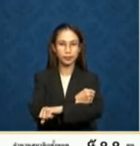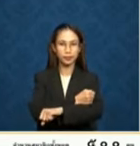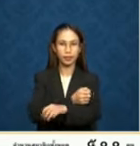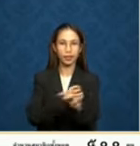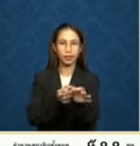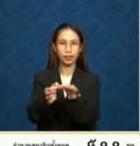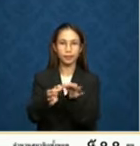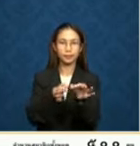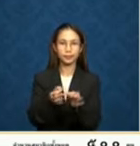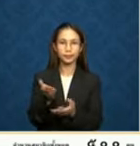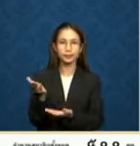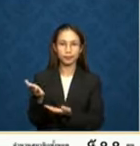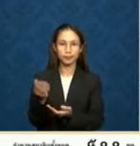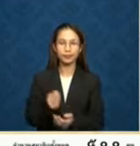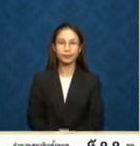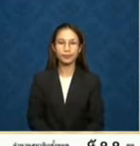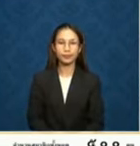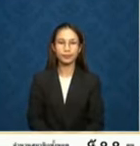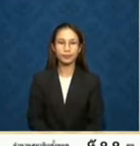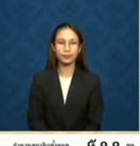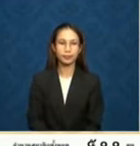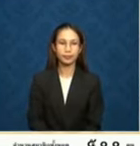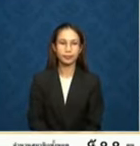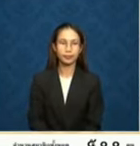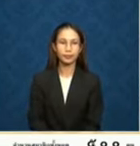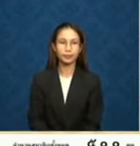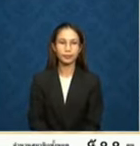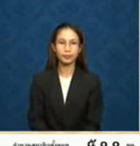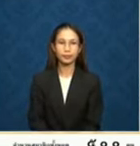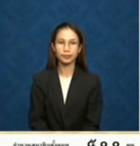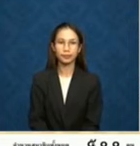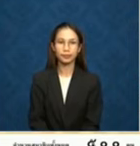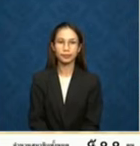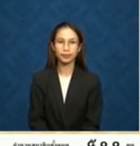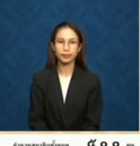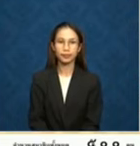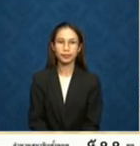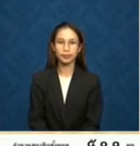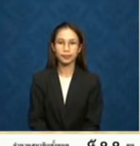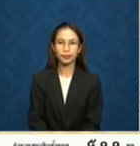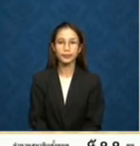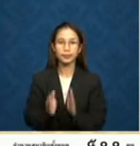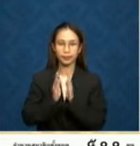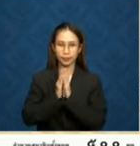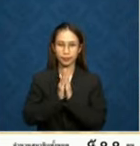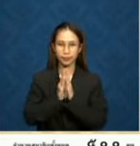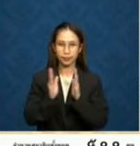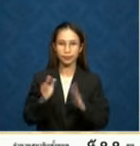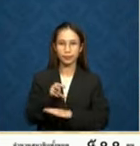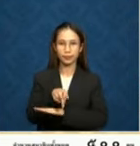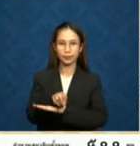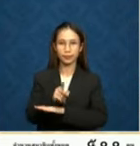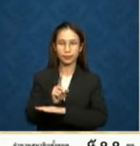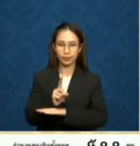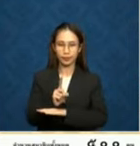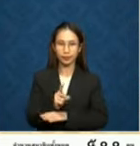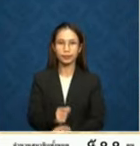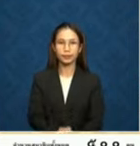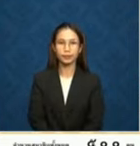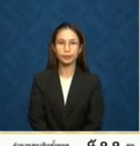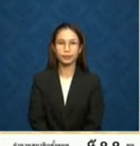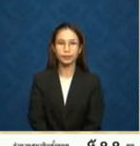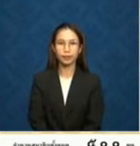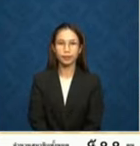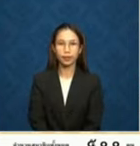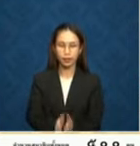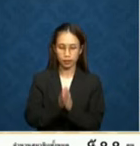ที่แงครับ เชิญครัครั ขอบคุณมากครับท่านประทานครับกับ